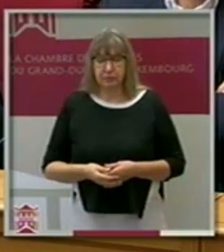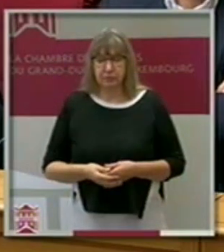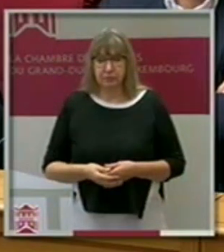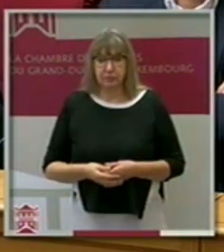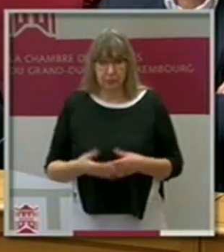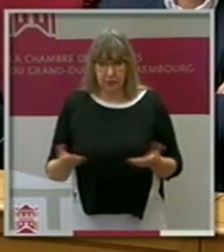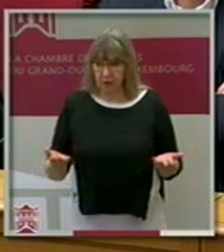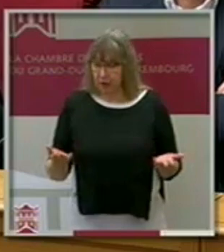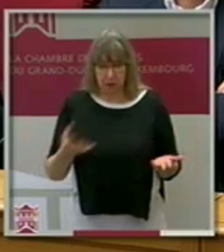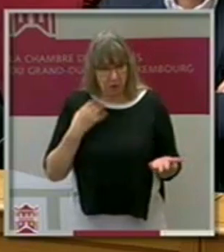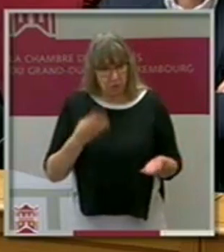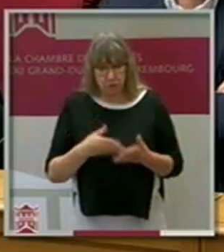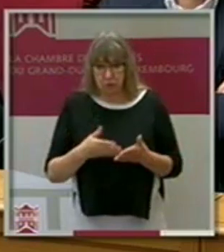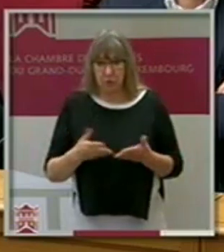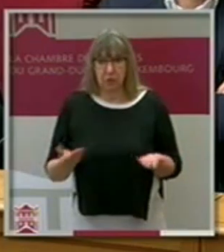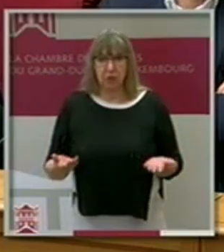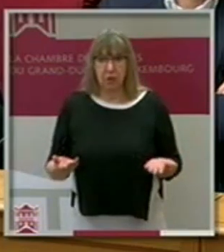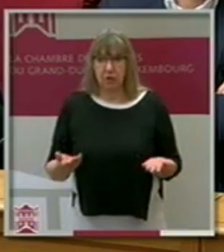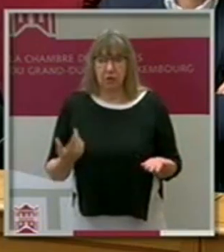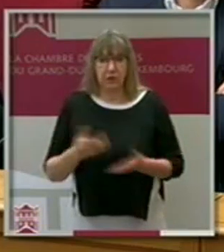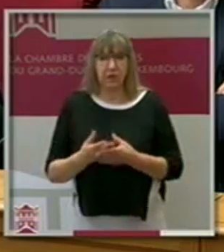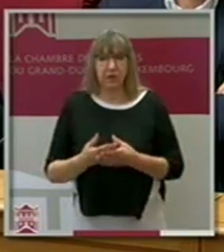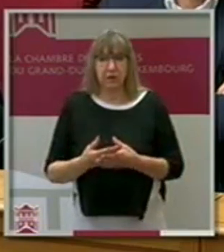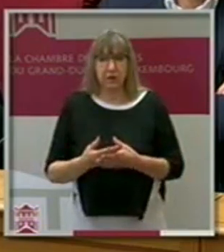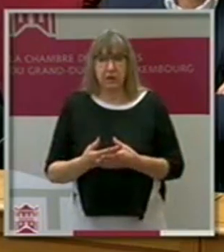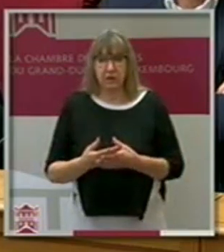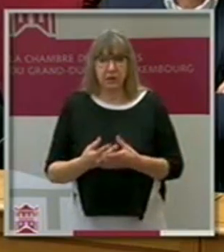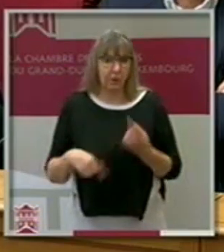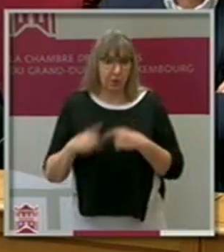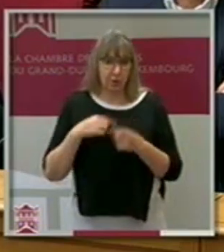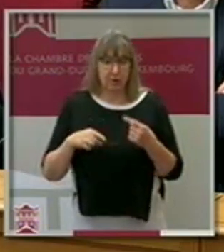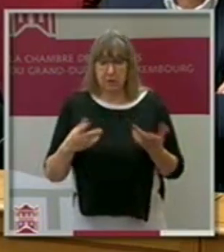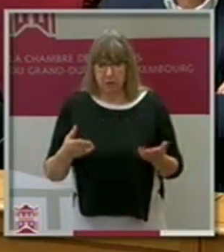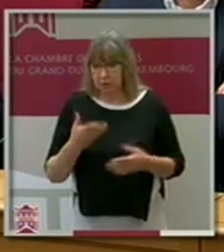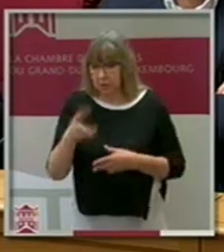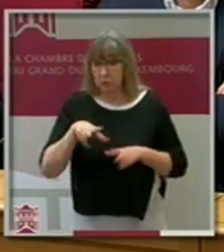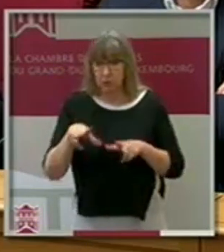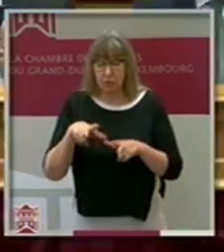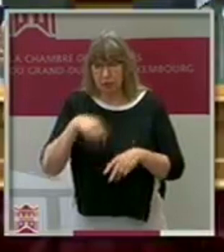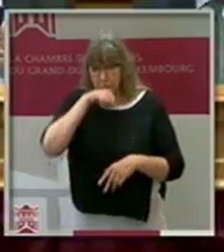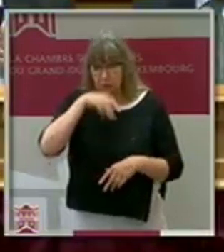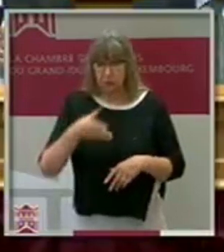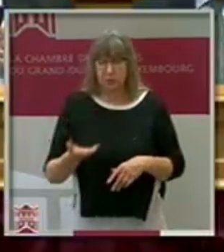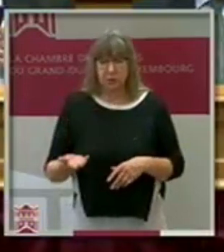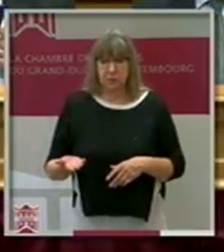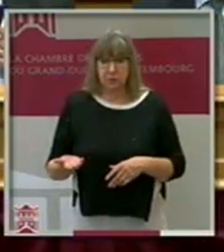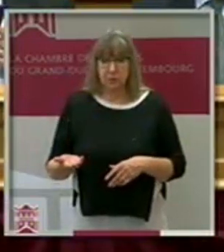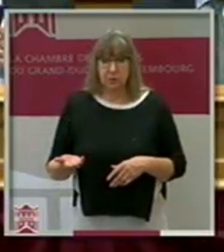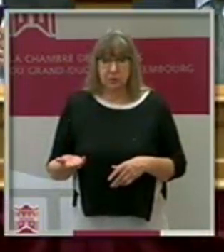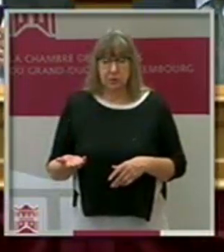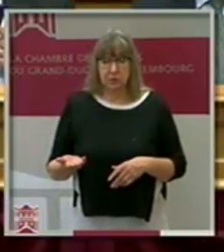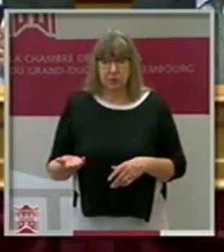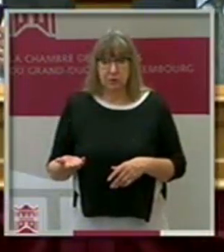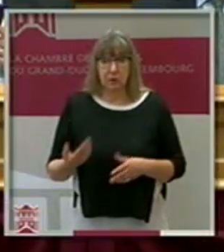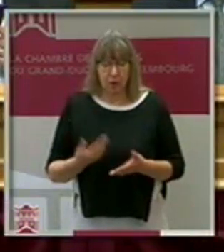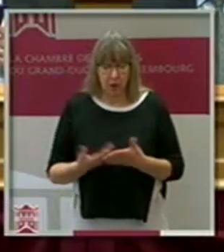dieser Regierung, dort gesagt, das Regierung, die rappt Fenster ab, wir machen Transparenz. Auch das wäre ein